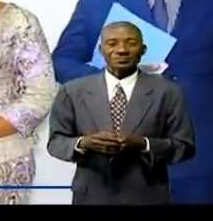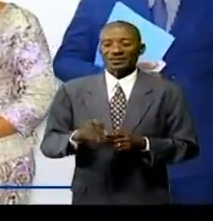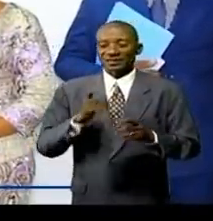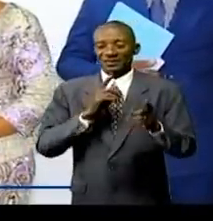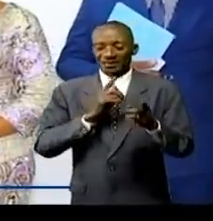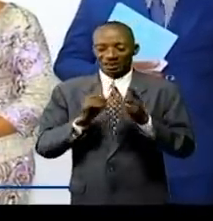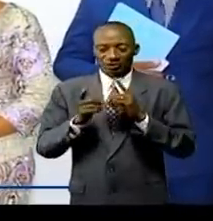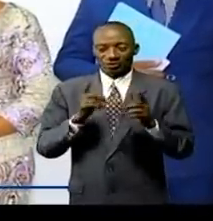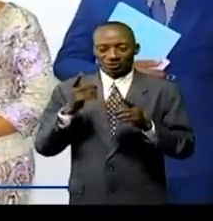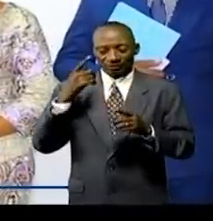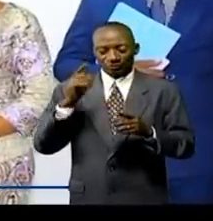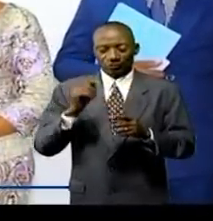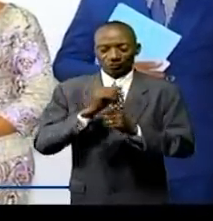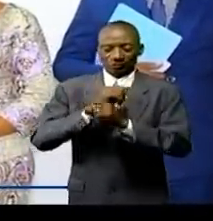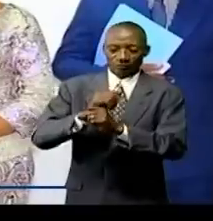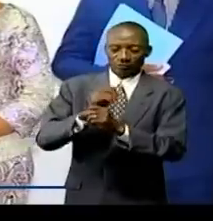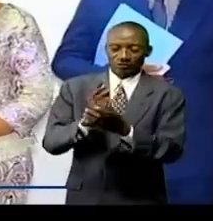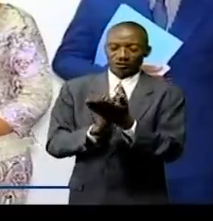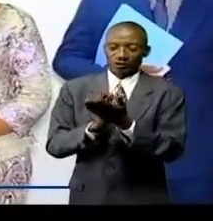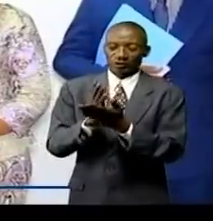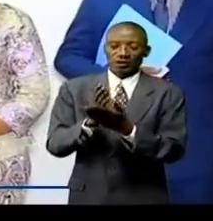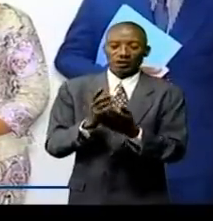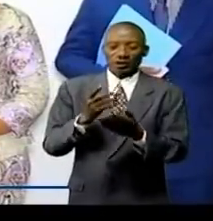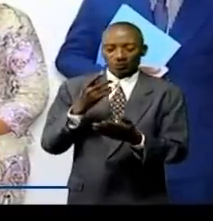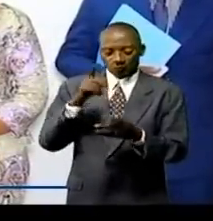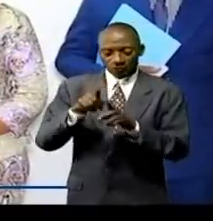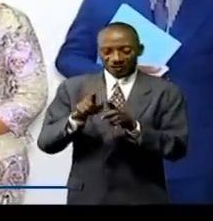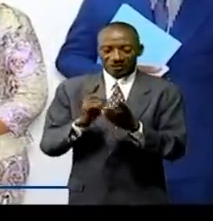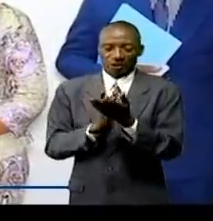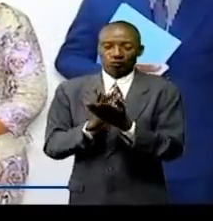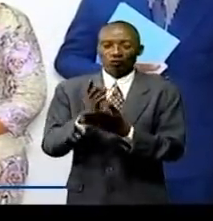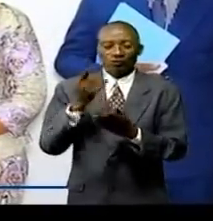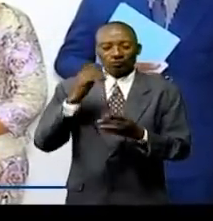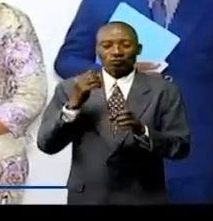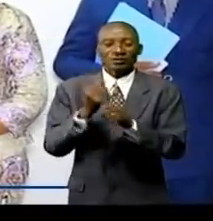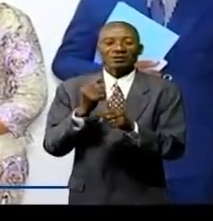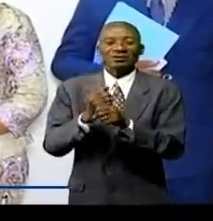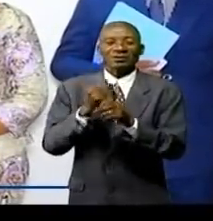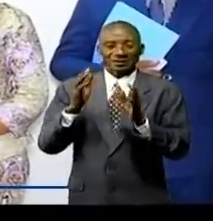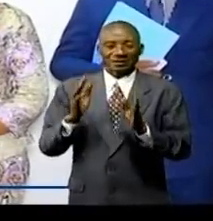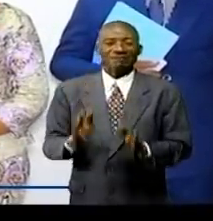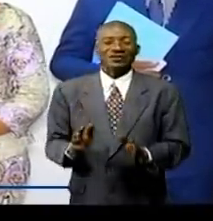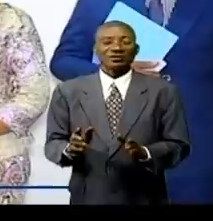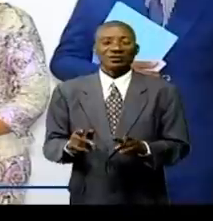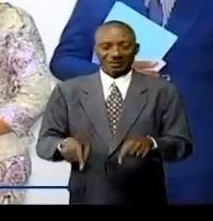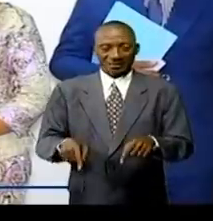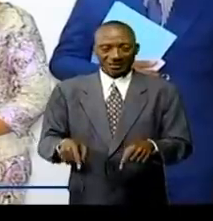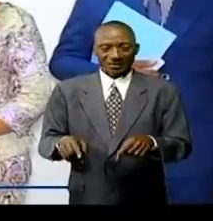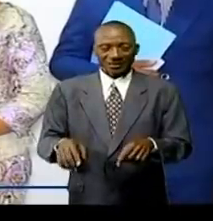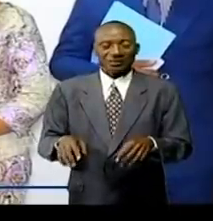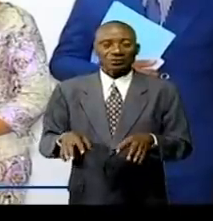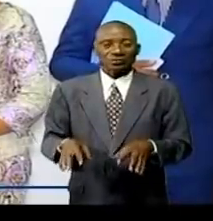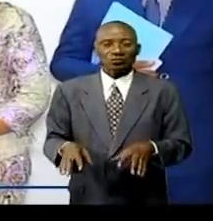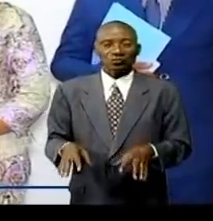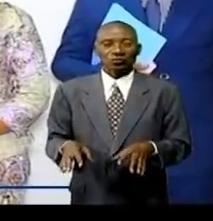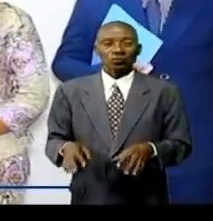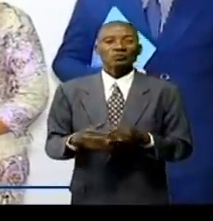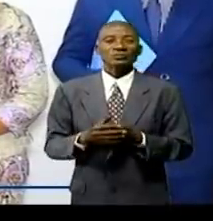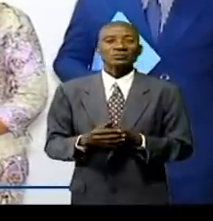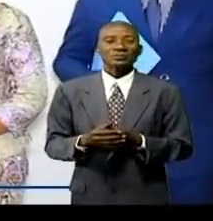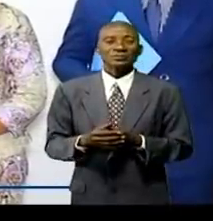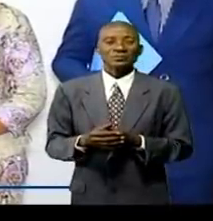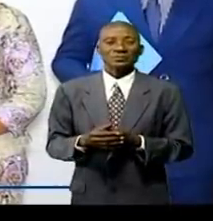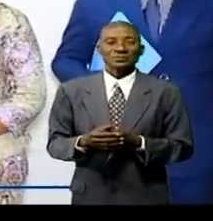des travailleurs, Madame la ministre a bien fait valoir toute cette priorité pour renforcer l'inspection générale